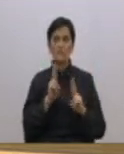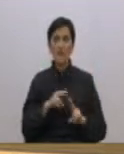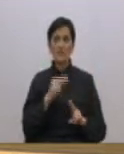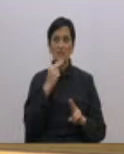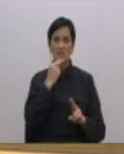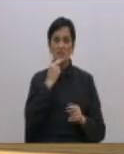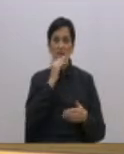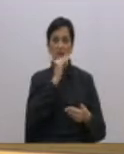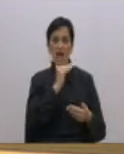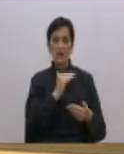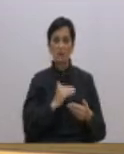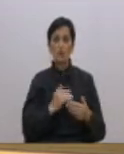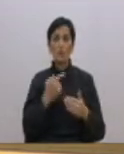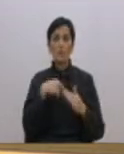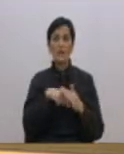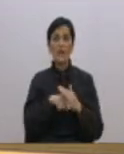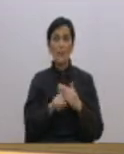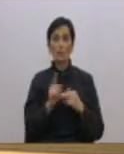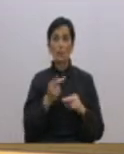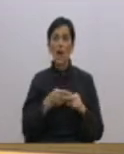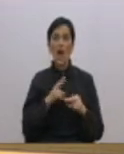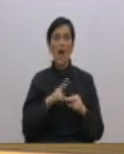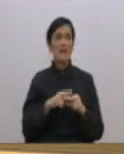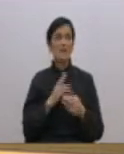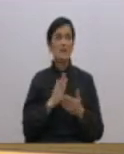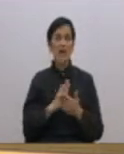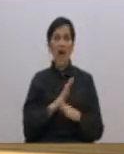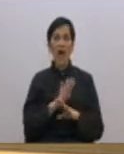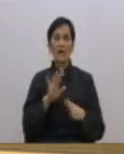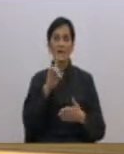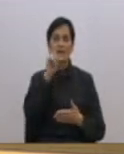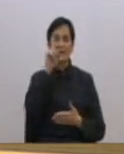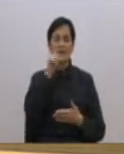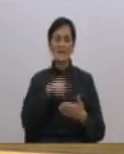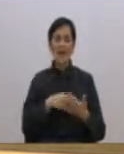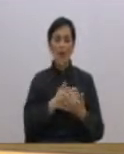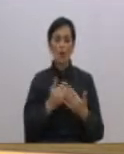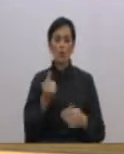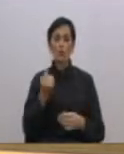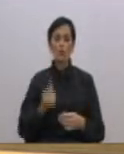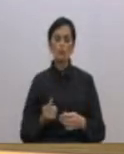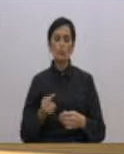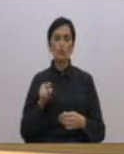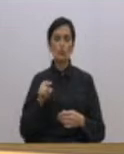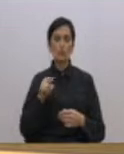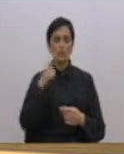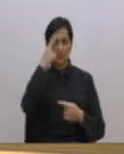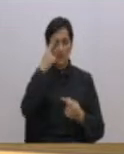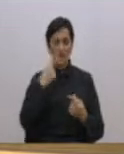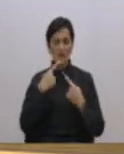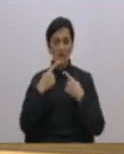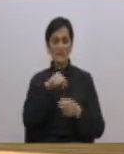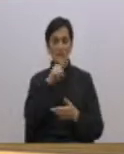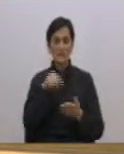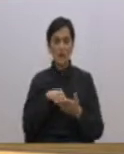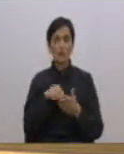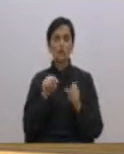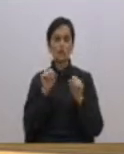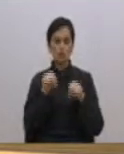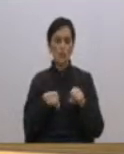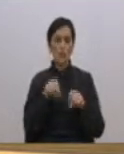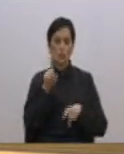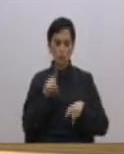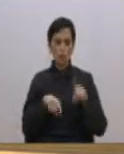რაციონი. აქედან გამომდინარე, ეს არ არის, კიდევ ერთხელ ვიმეორებ, რელიგიური უმცირესობების კონტექსტში განსახილველი საკითხი. Ეს შეიძლება